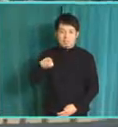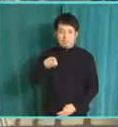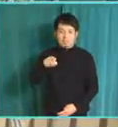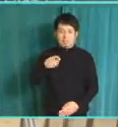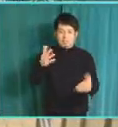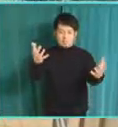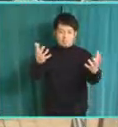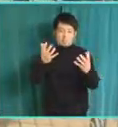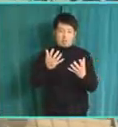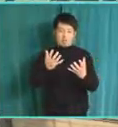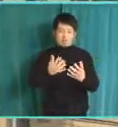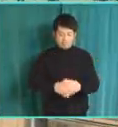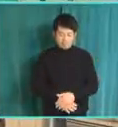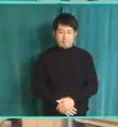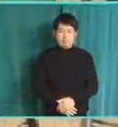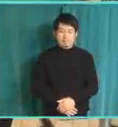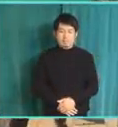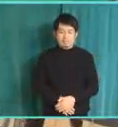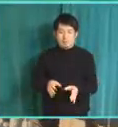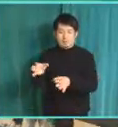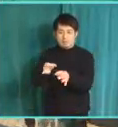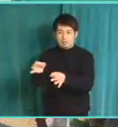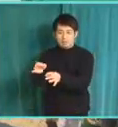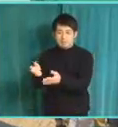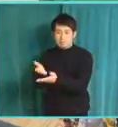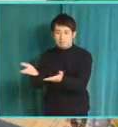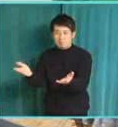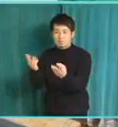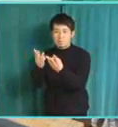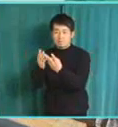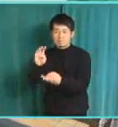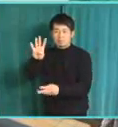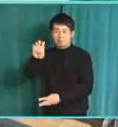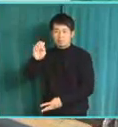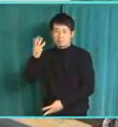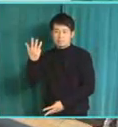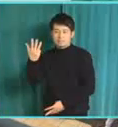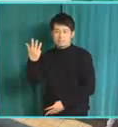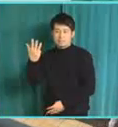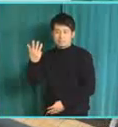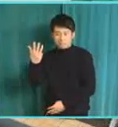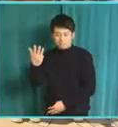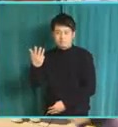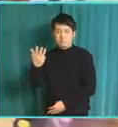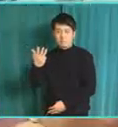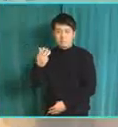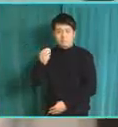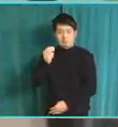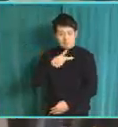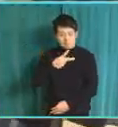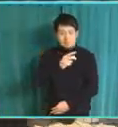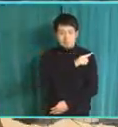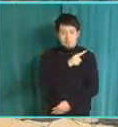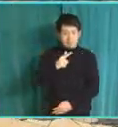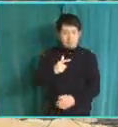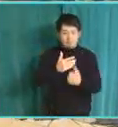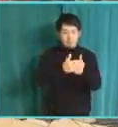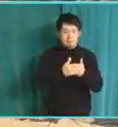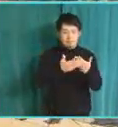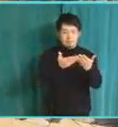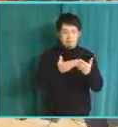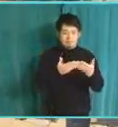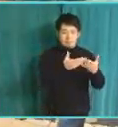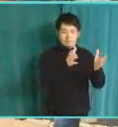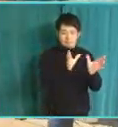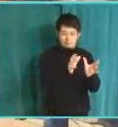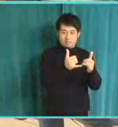出展した団体はまあ48かな。で、協賛団体もたくさんあって、その中でまあ予算もギリギ